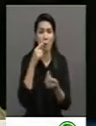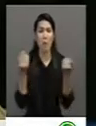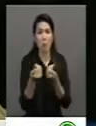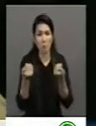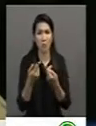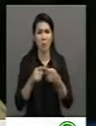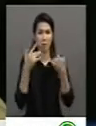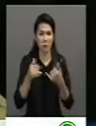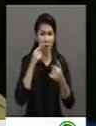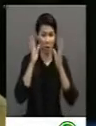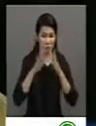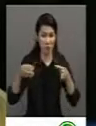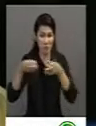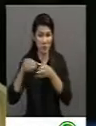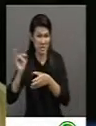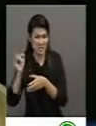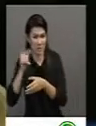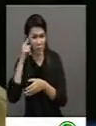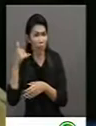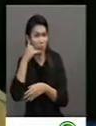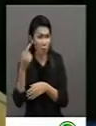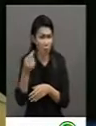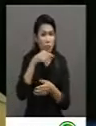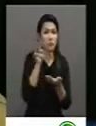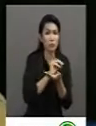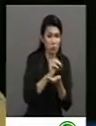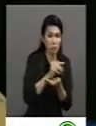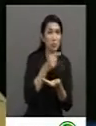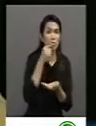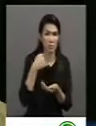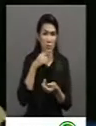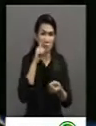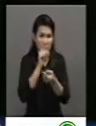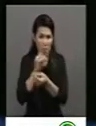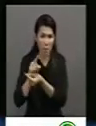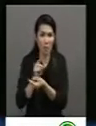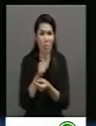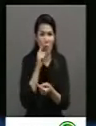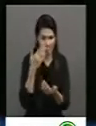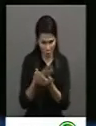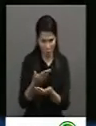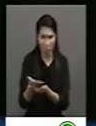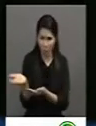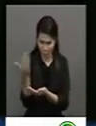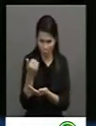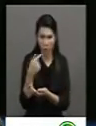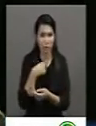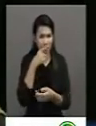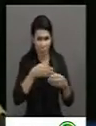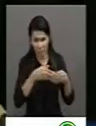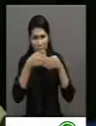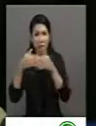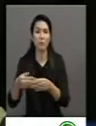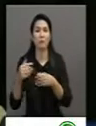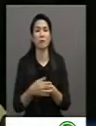ทั่งมีมิจฉาชีพโทรมาที่มูลนิธิว่าเคยเจอน้องจีจี้อยู่ตรงนั้นตรงนี้แล้วขอเรียกรับเงินก่อนที่จะพาไปเจอเด็กอะ